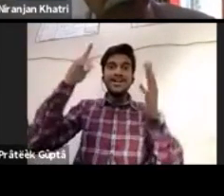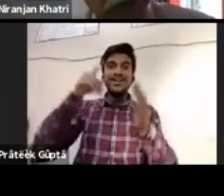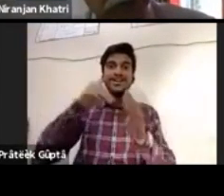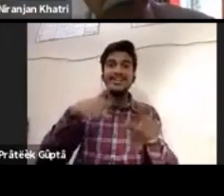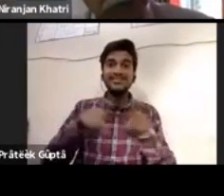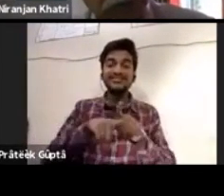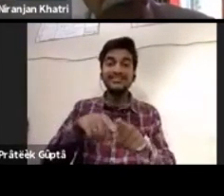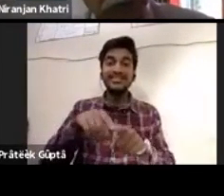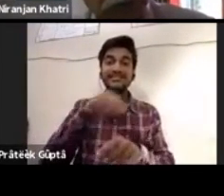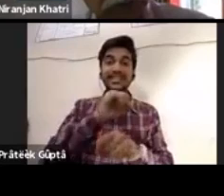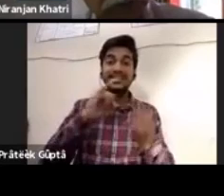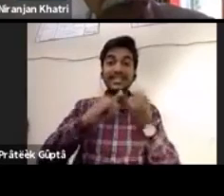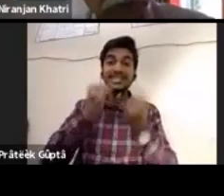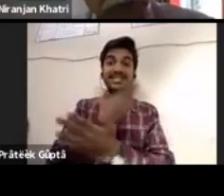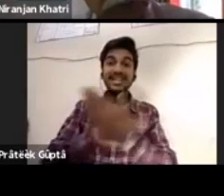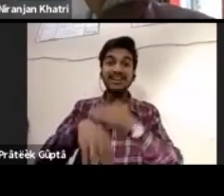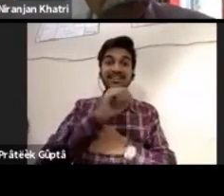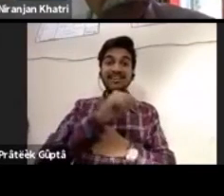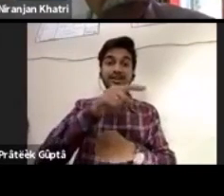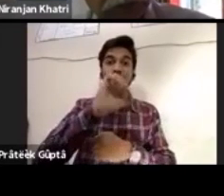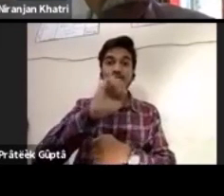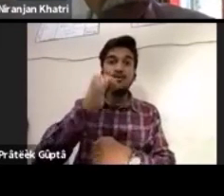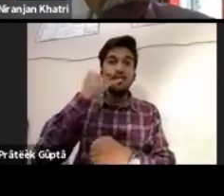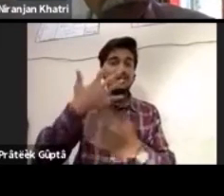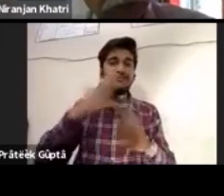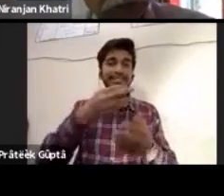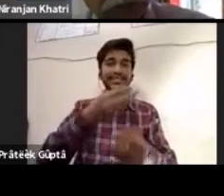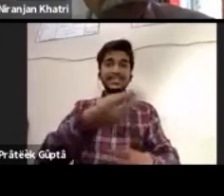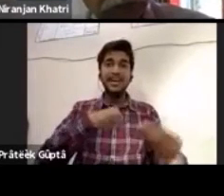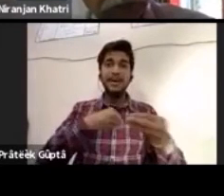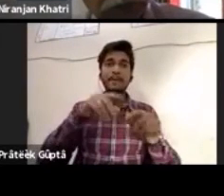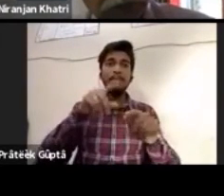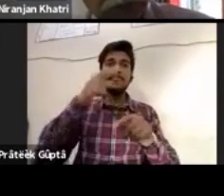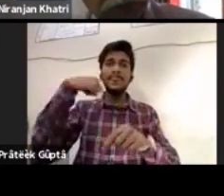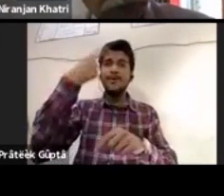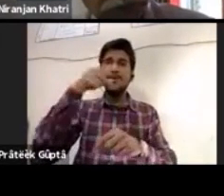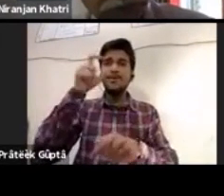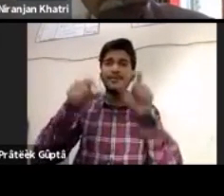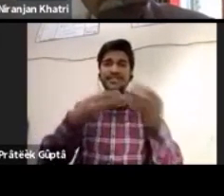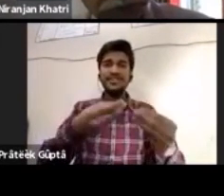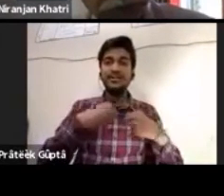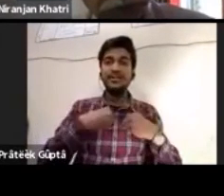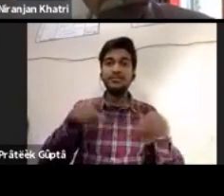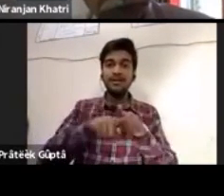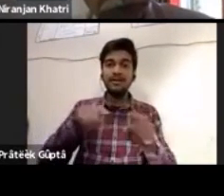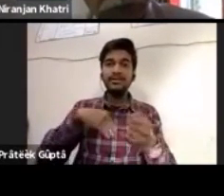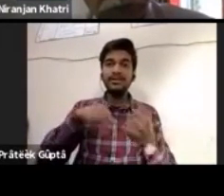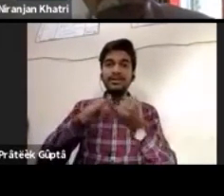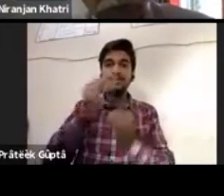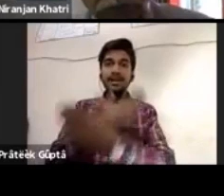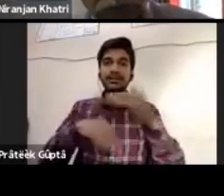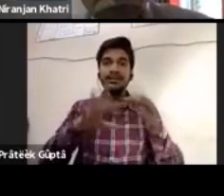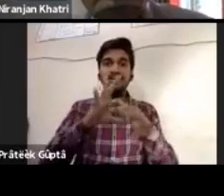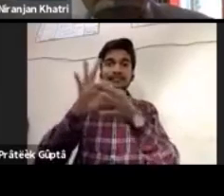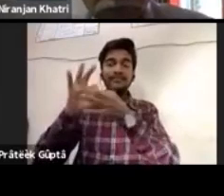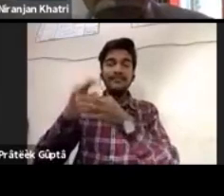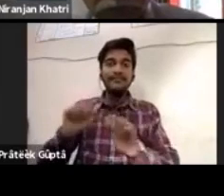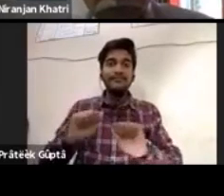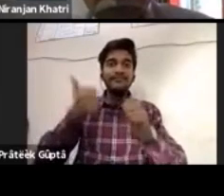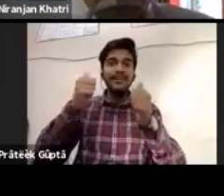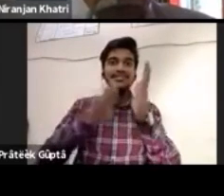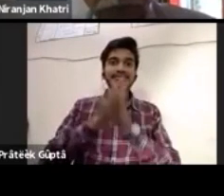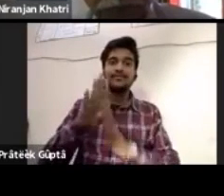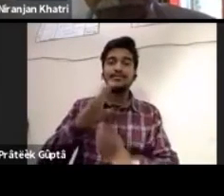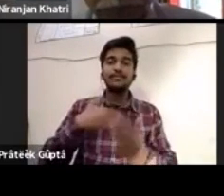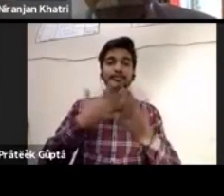के कॉन्टेक्ट्स थे बड़े इंपॉर्टेंट रहे, और वो मेरे को लगता है ऐसे ही हम जीवन में सब दिव्यांग लोगों से, सब उनसे रिक्वेस्ट करूंगा कि मैं सक्सेसफुल